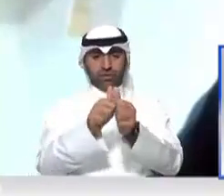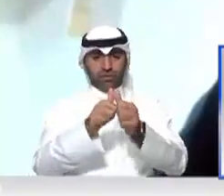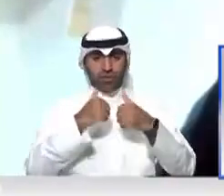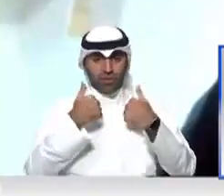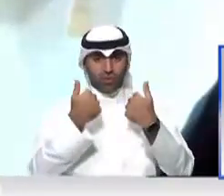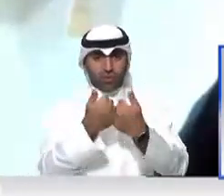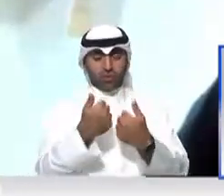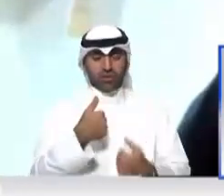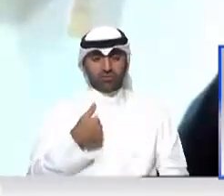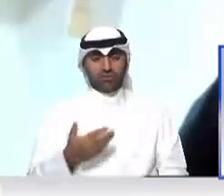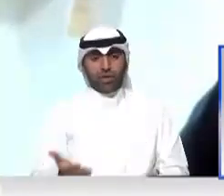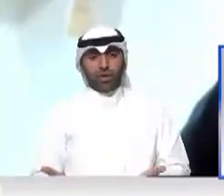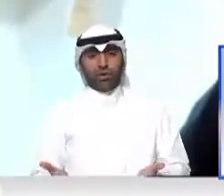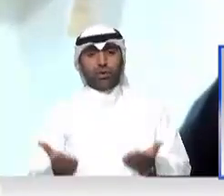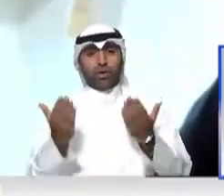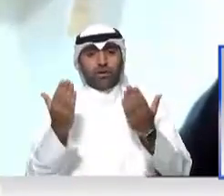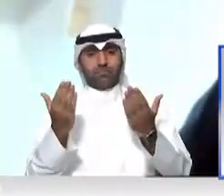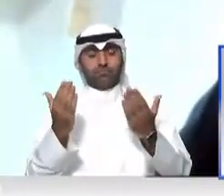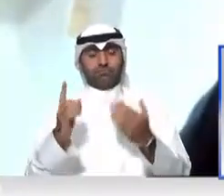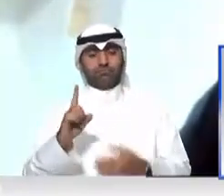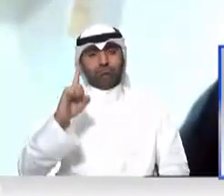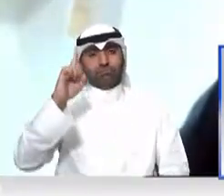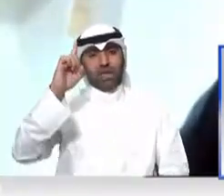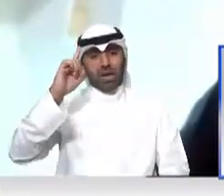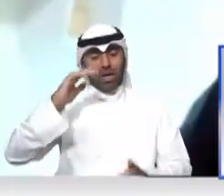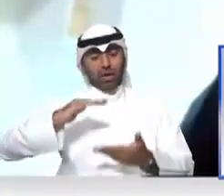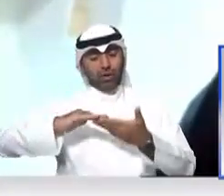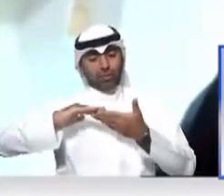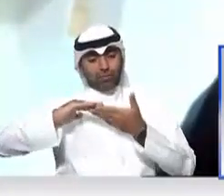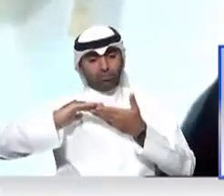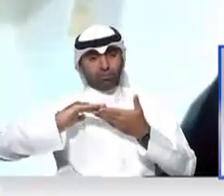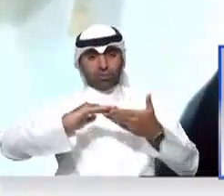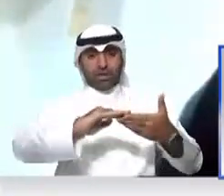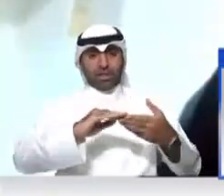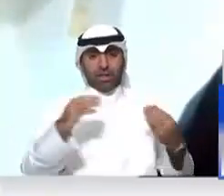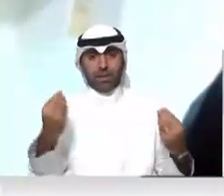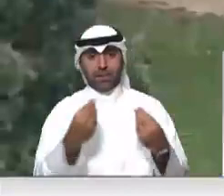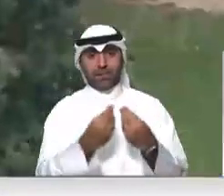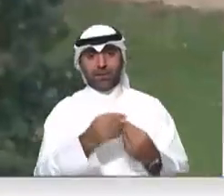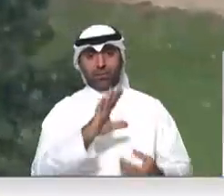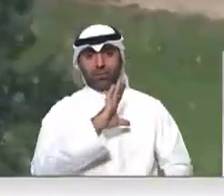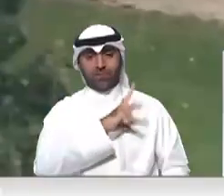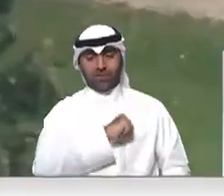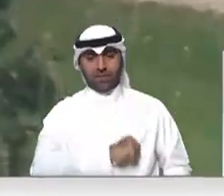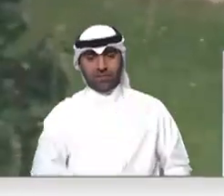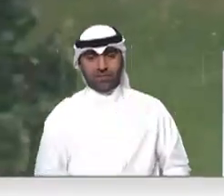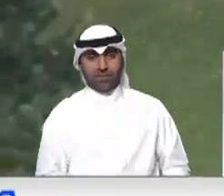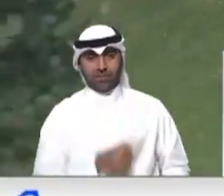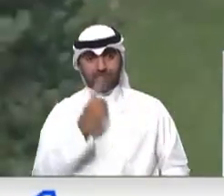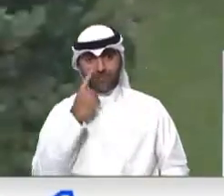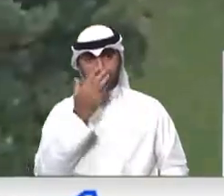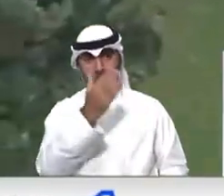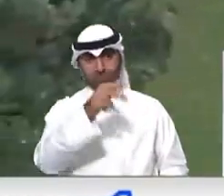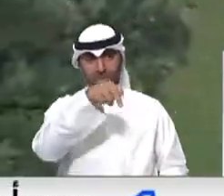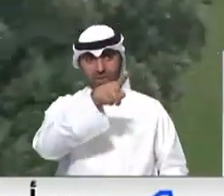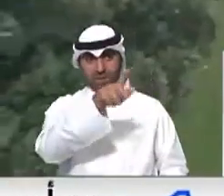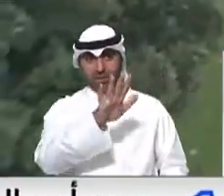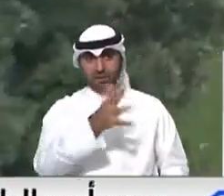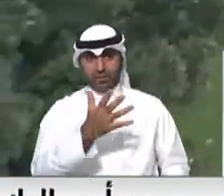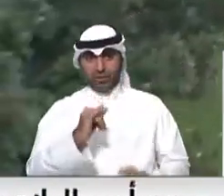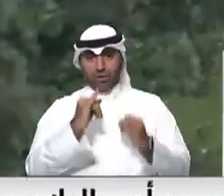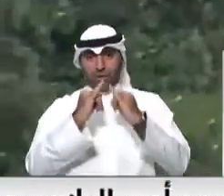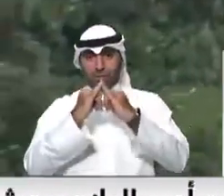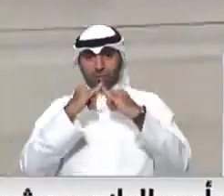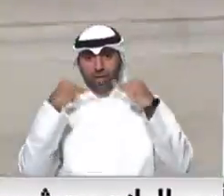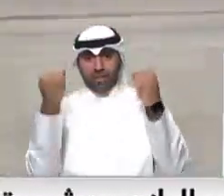من إكرامهم بالدفن الإسلامي، لأنهم يشعرون أن الموت بات قريبا. وحذرت المنظمات العربية من تزايد